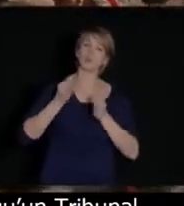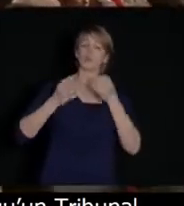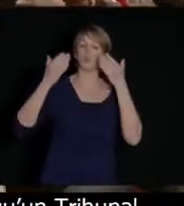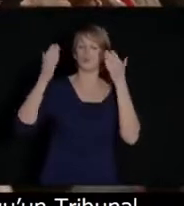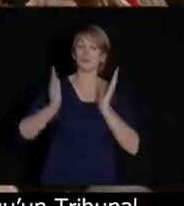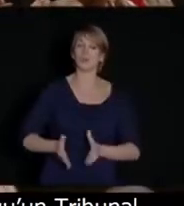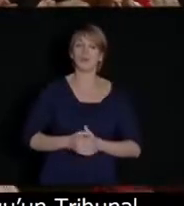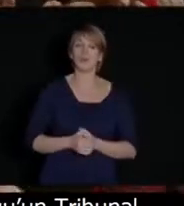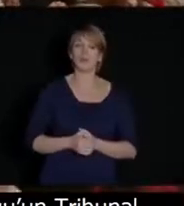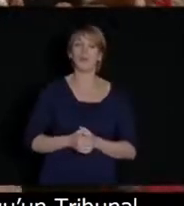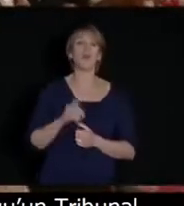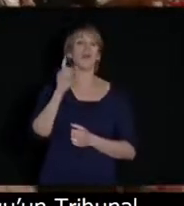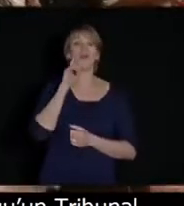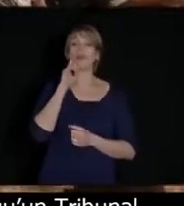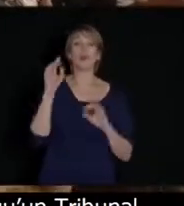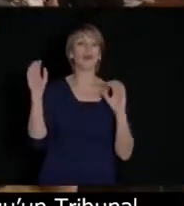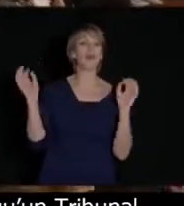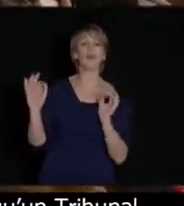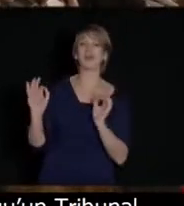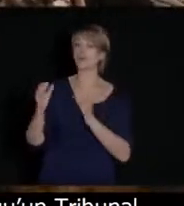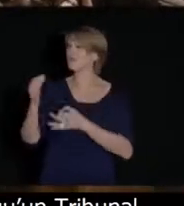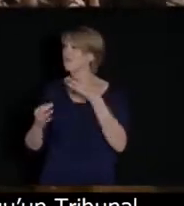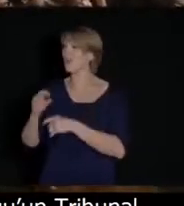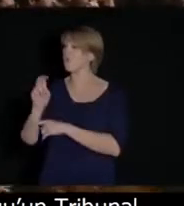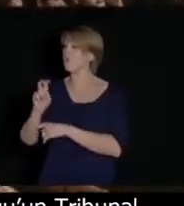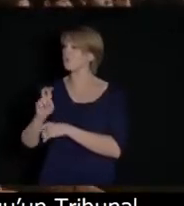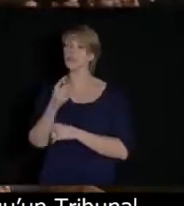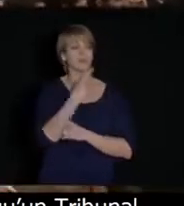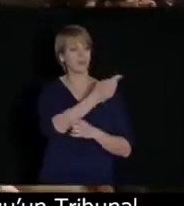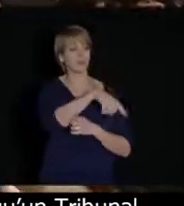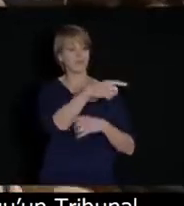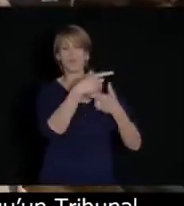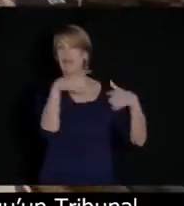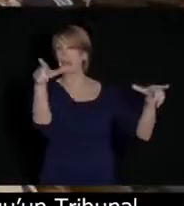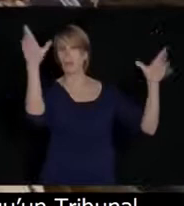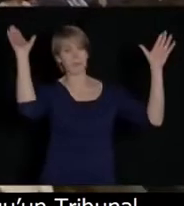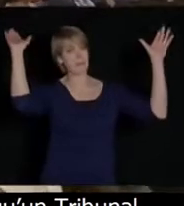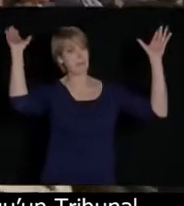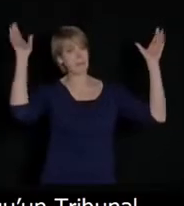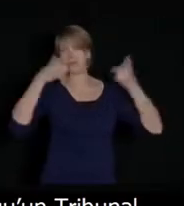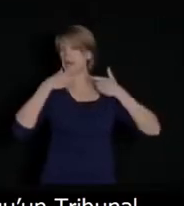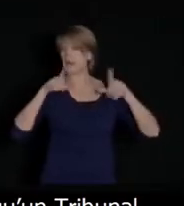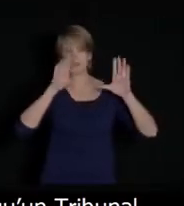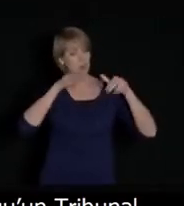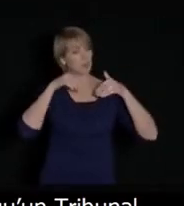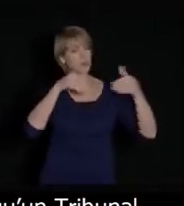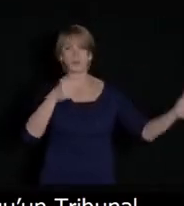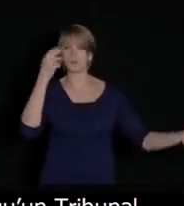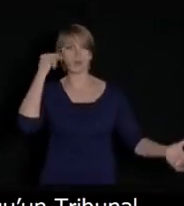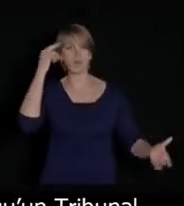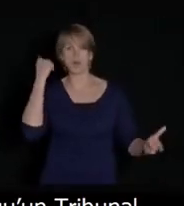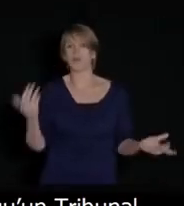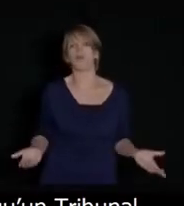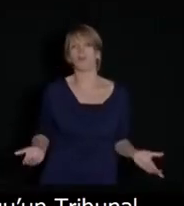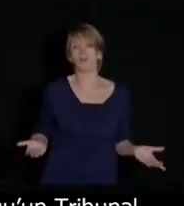Parce que sinon, ils feront ce qu'ils voudront et nous dépendrons seulement d'une autorité dont